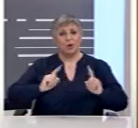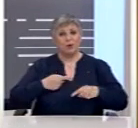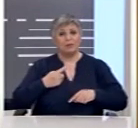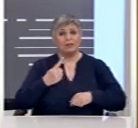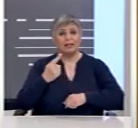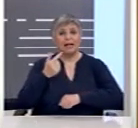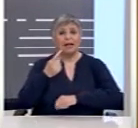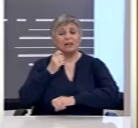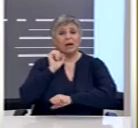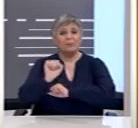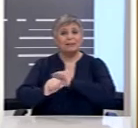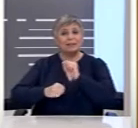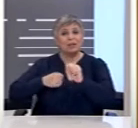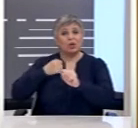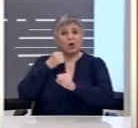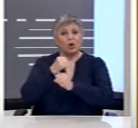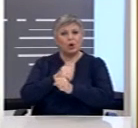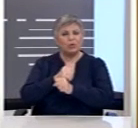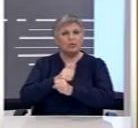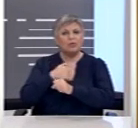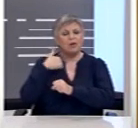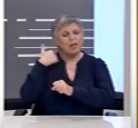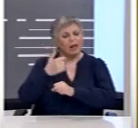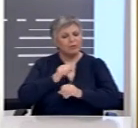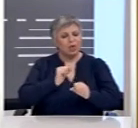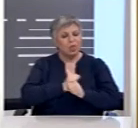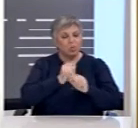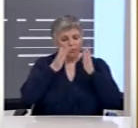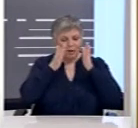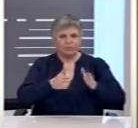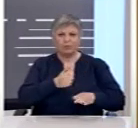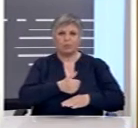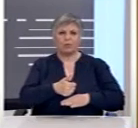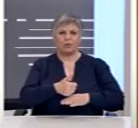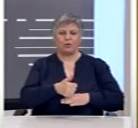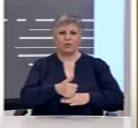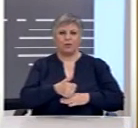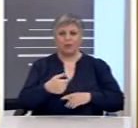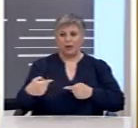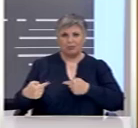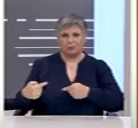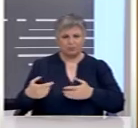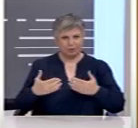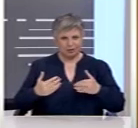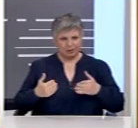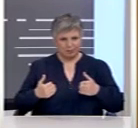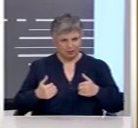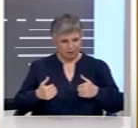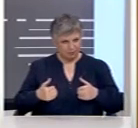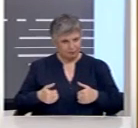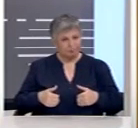χρόνο εκεί που έπρεπε να μείνει. Καταθέτω το πίνακα των